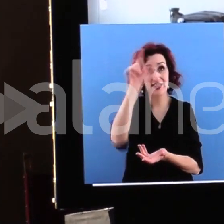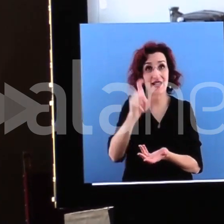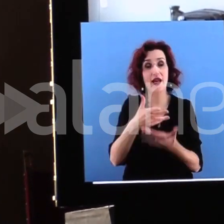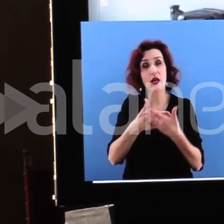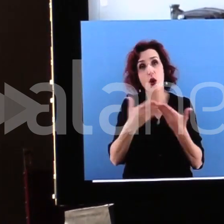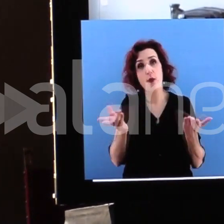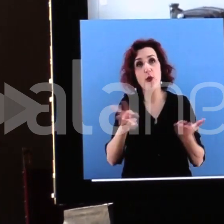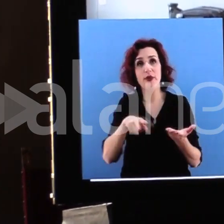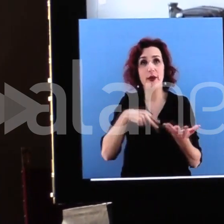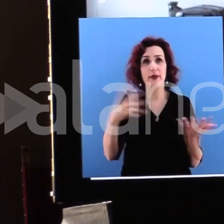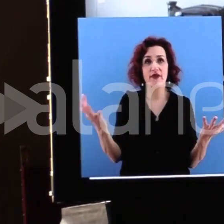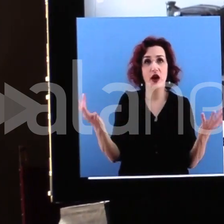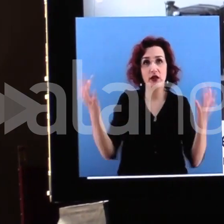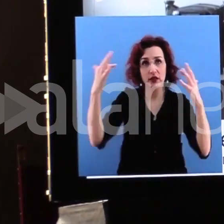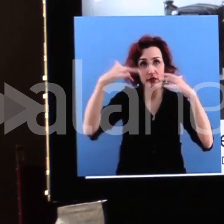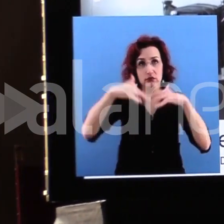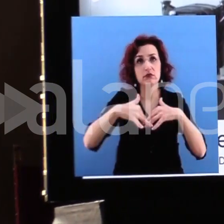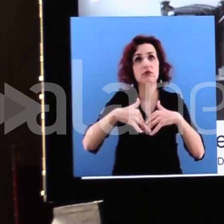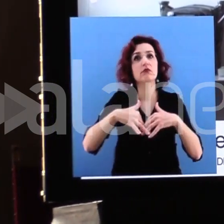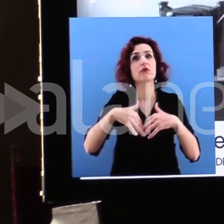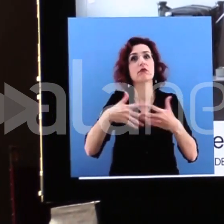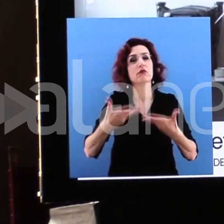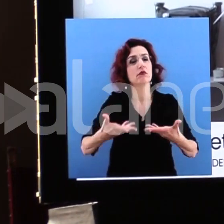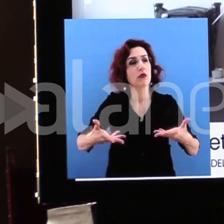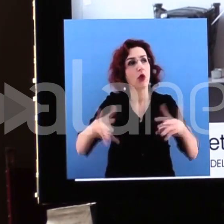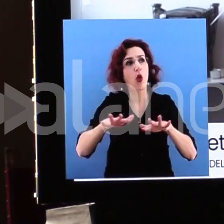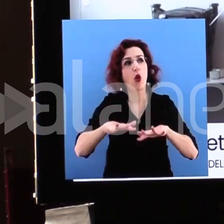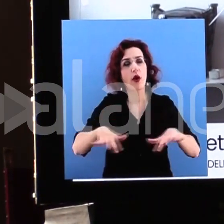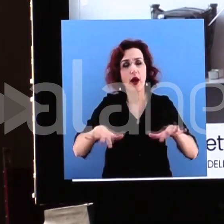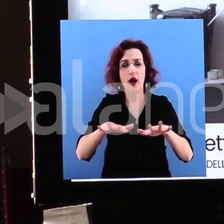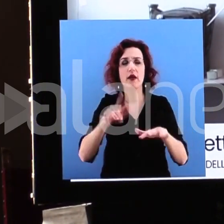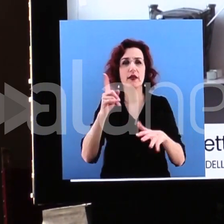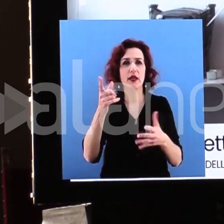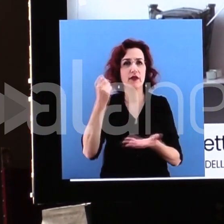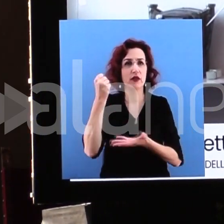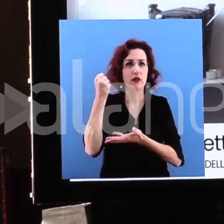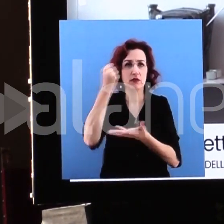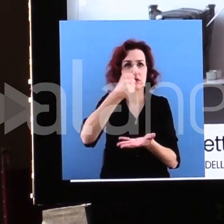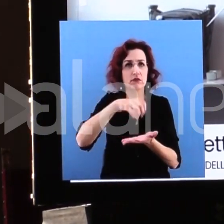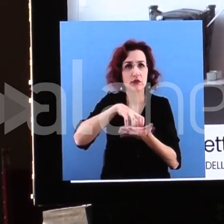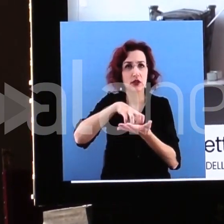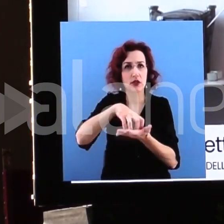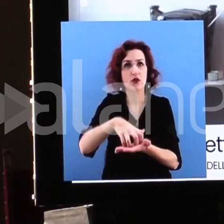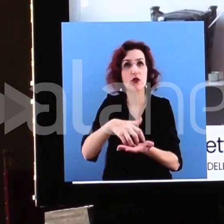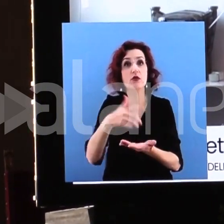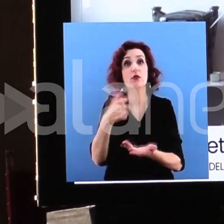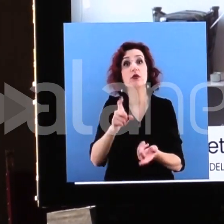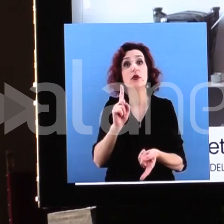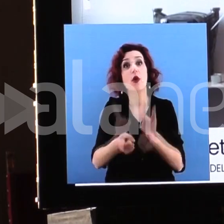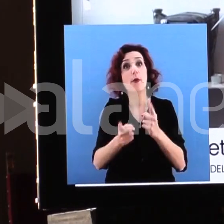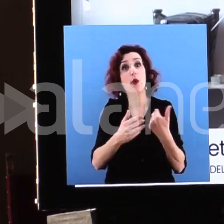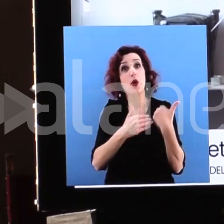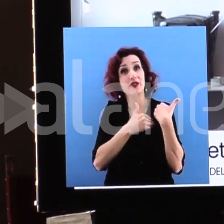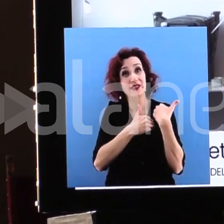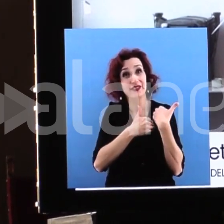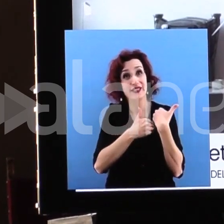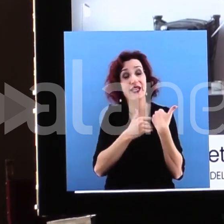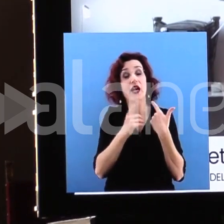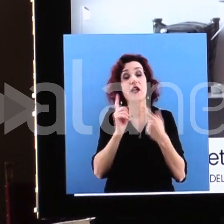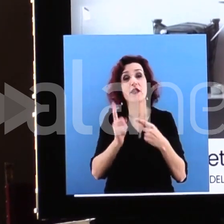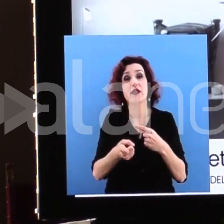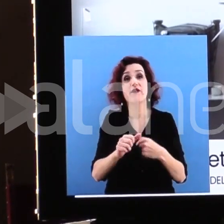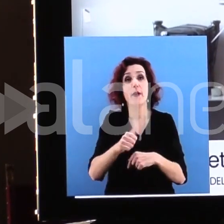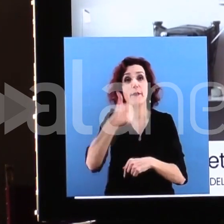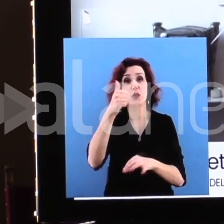dell ie locale assegnando al compito di fregiare la crisi idrica una priorità strategica e auspicabilmente